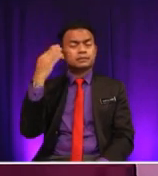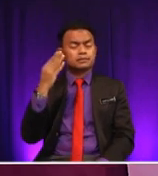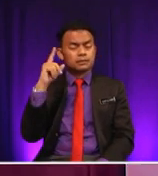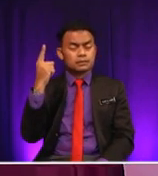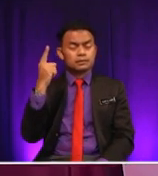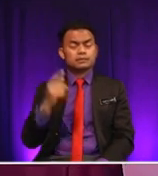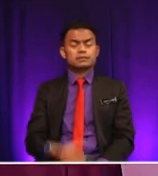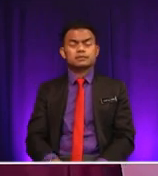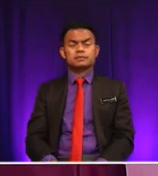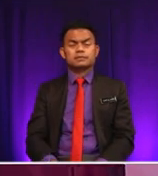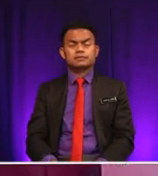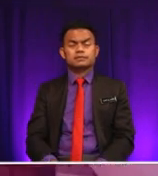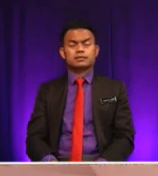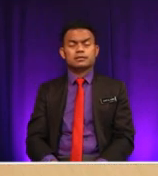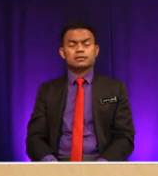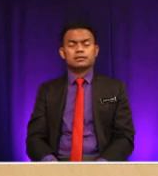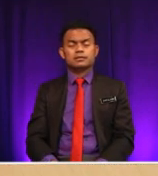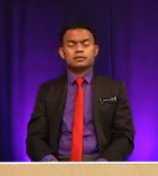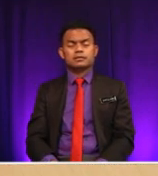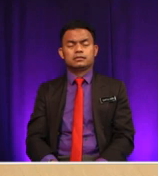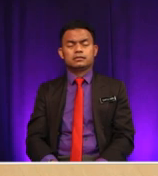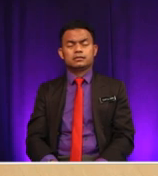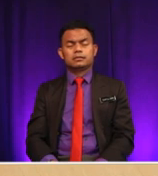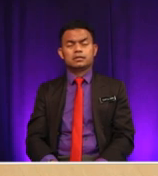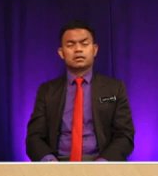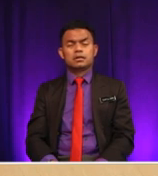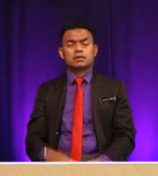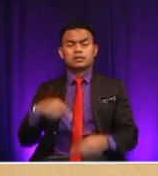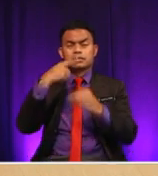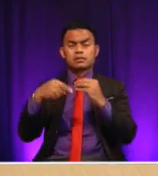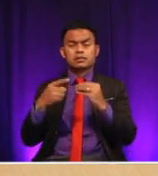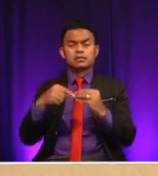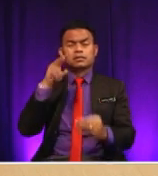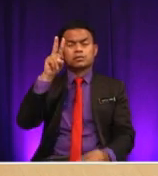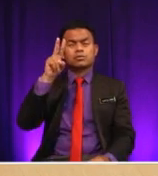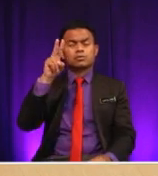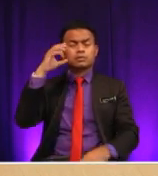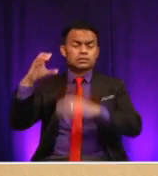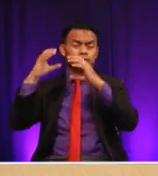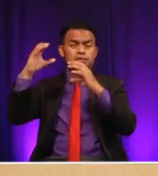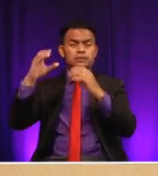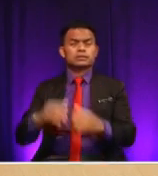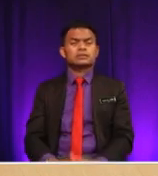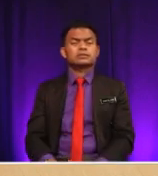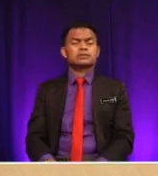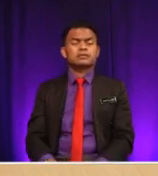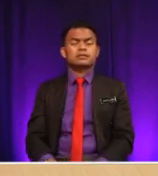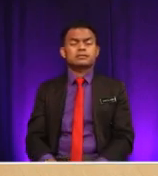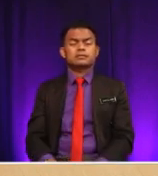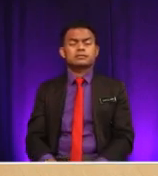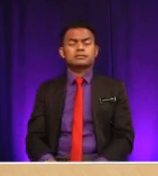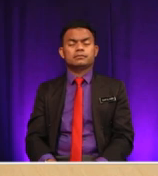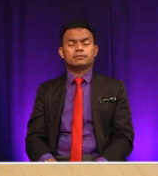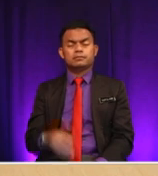Di mana diminta di sini adalah tentang dua ciri dua ciri bagi petikan gurindam di atas